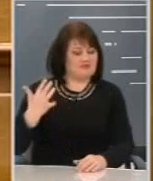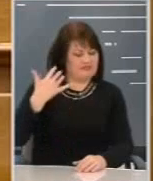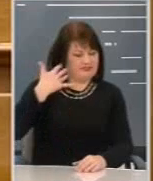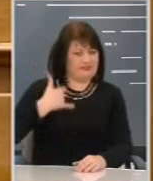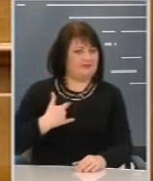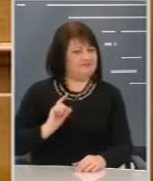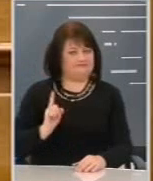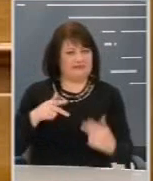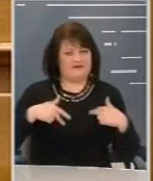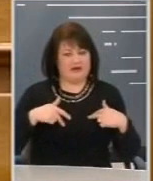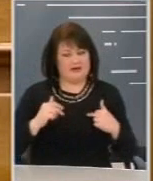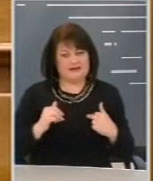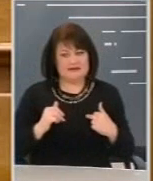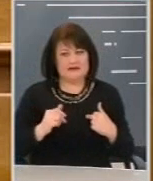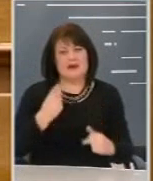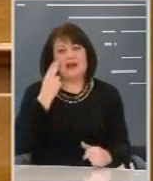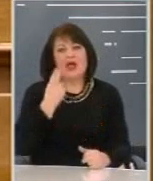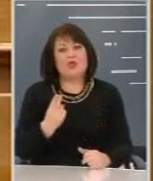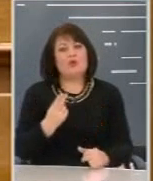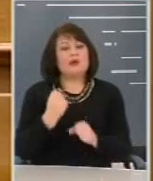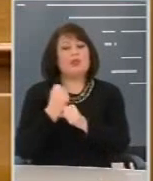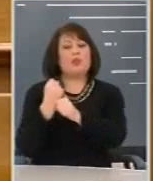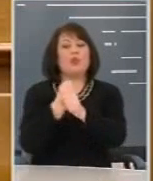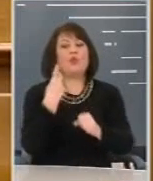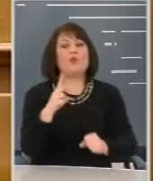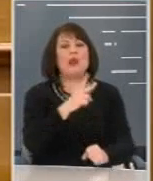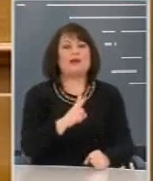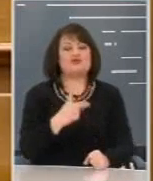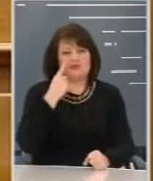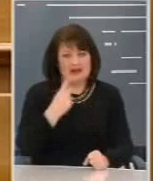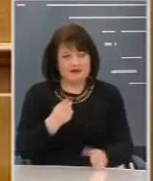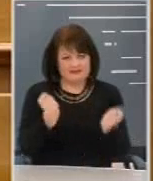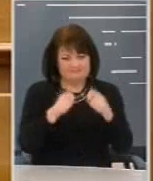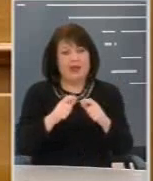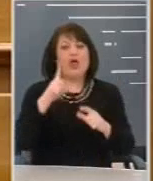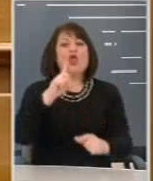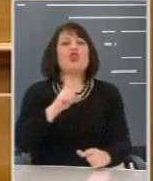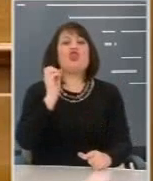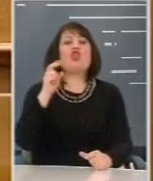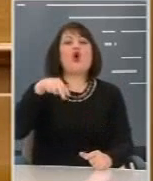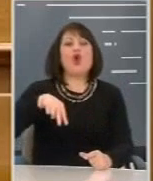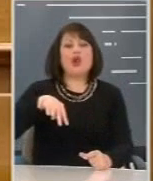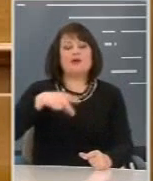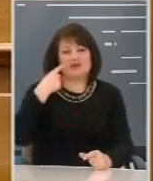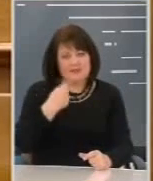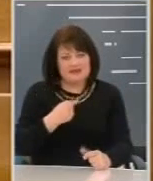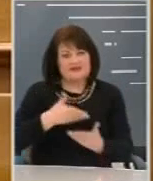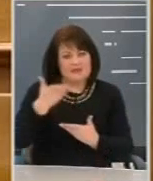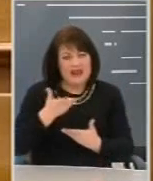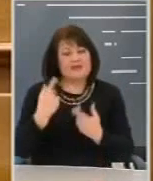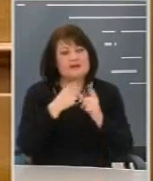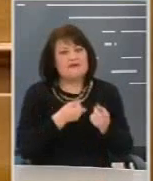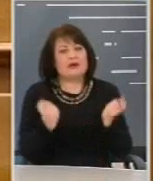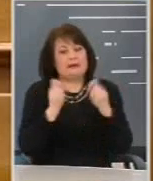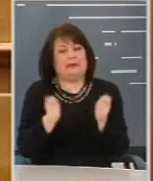τόπου, να κοιτάξουν τη δουλειά τους, διότι βλέπουμε τι γίνεται με το ΔΟΛ, κλείνει, είδαμε τι έγινε με τα κλείνει,